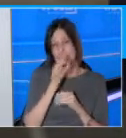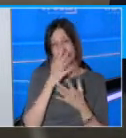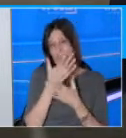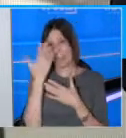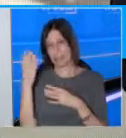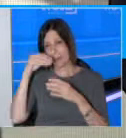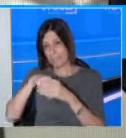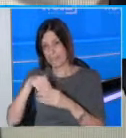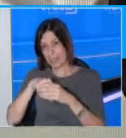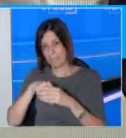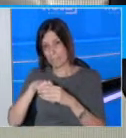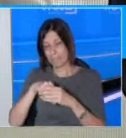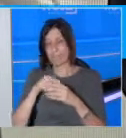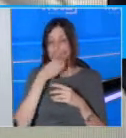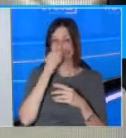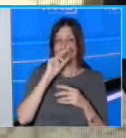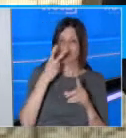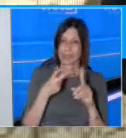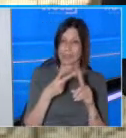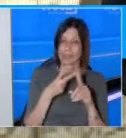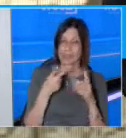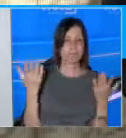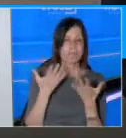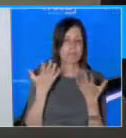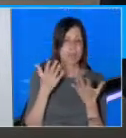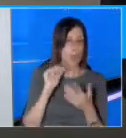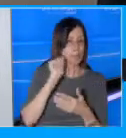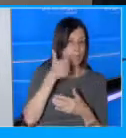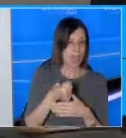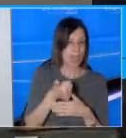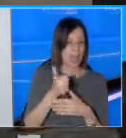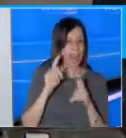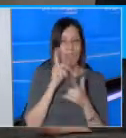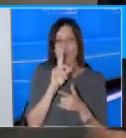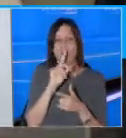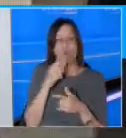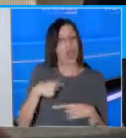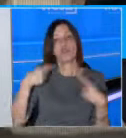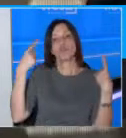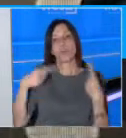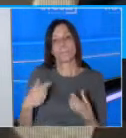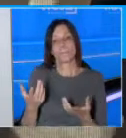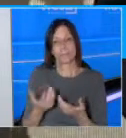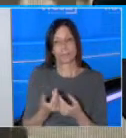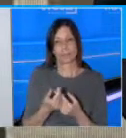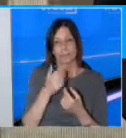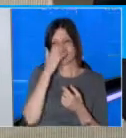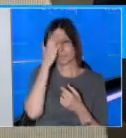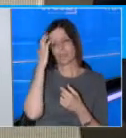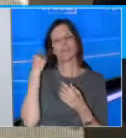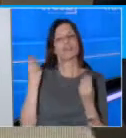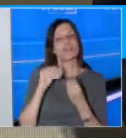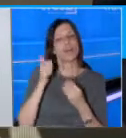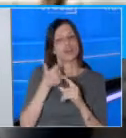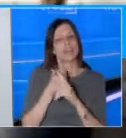ימינה בפנים? והשאלה השנייה, לא. מה קורה מחר? למה לא היום כבר? קודם כל,